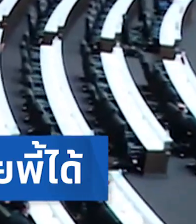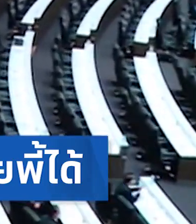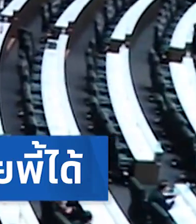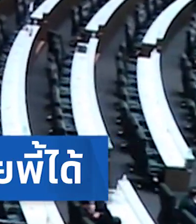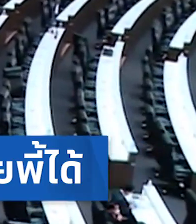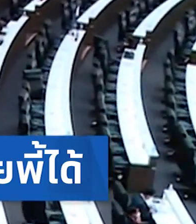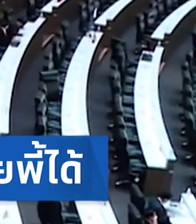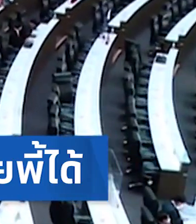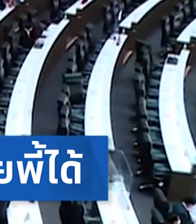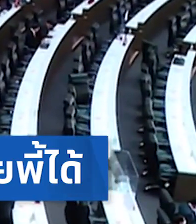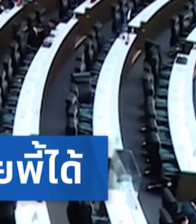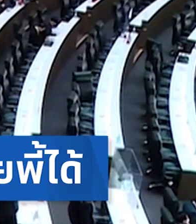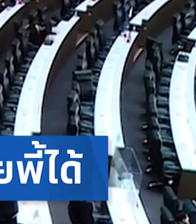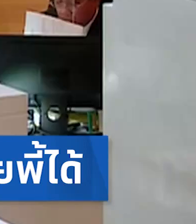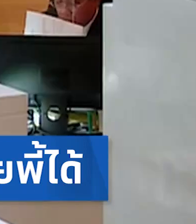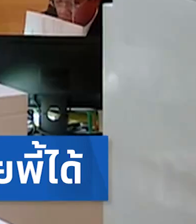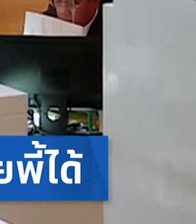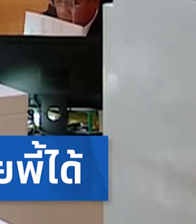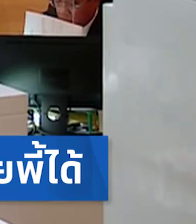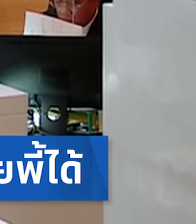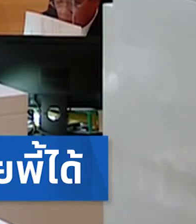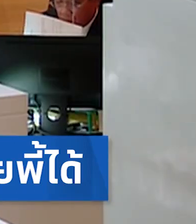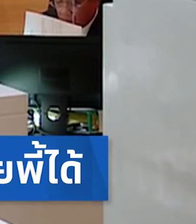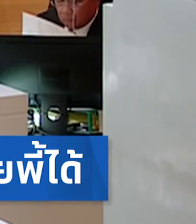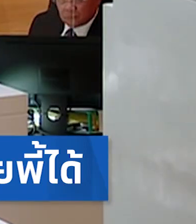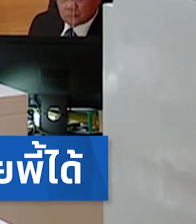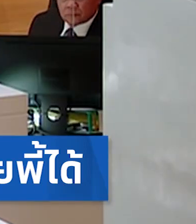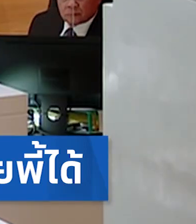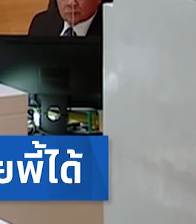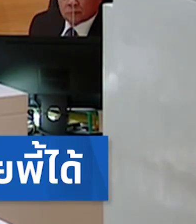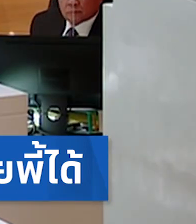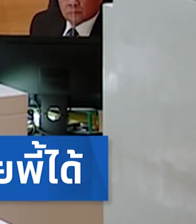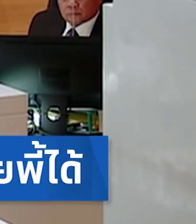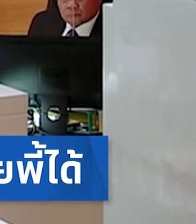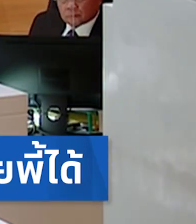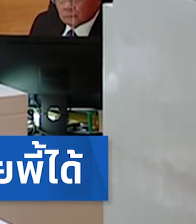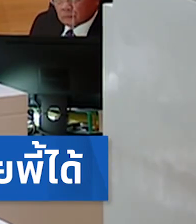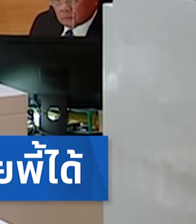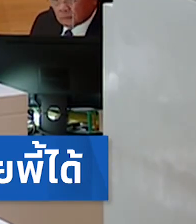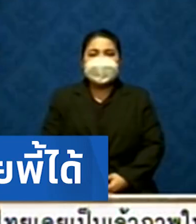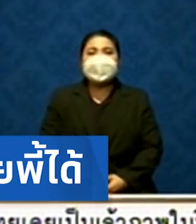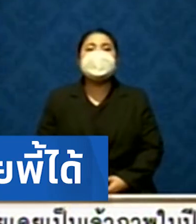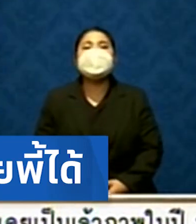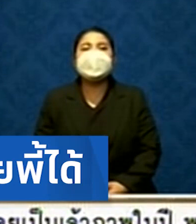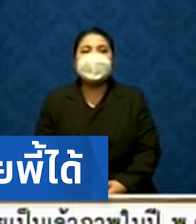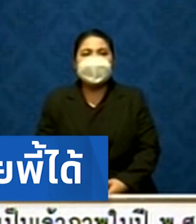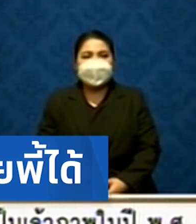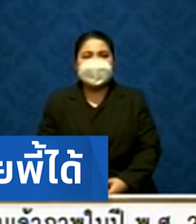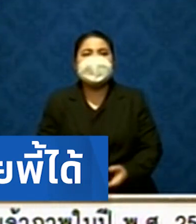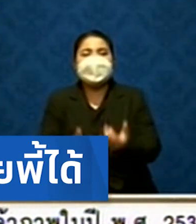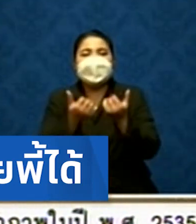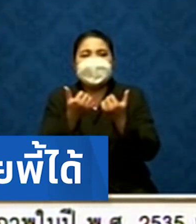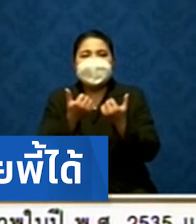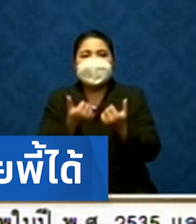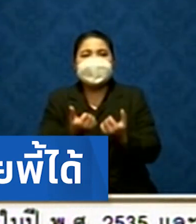ความมั่นไม่มีความกังวลนะครับสบายสบายกับบรรยากาศเพราะว่าฝ่ายค้านน่าจะพูดซ้ำซากแต่ว่าตัวละครของฝ่ายค้านไม่ว่าจะเป็นคุณสุทินคลังแส